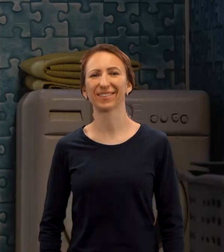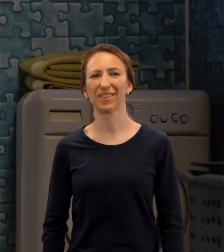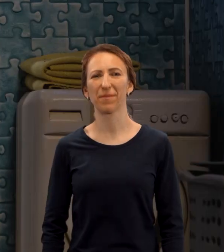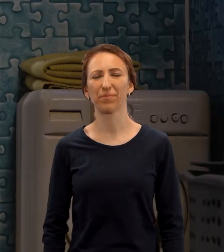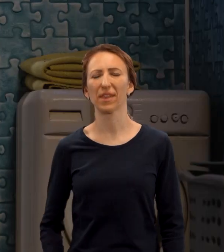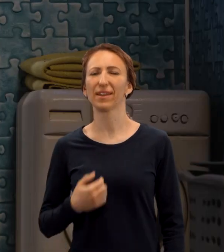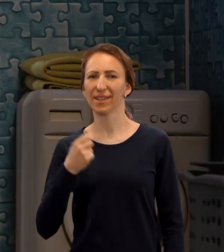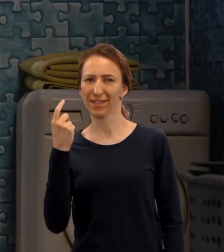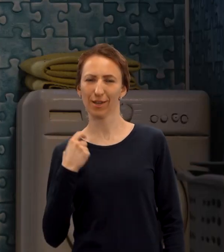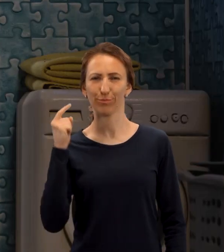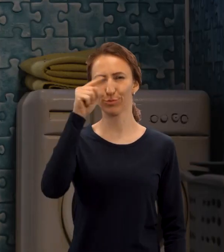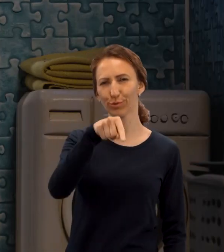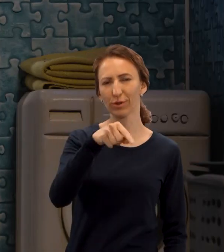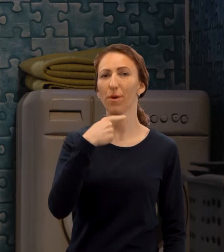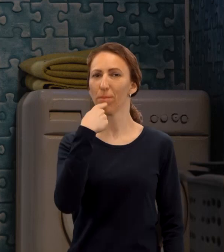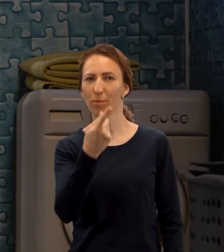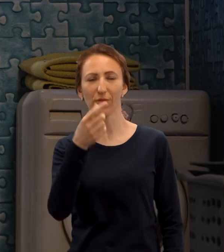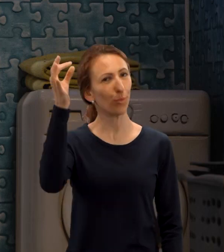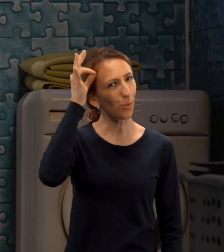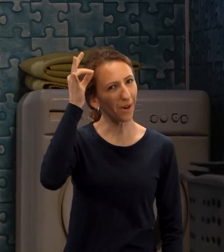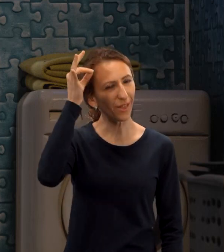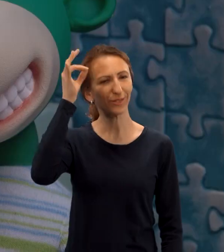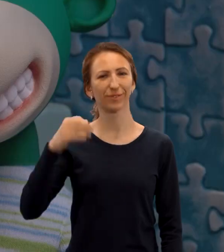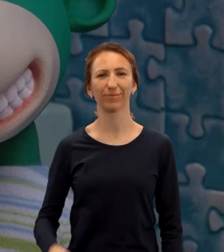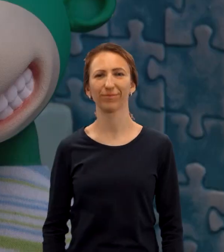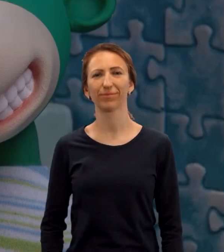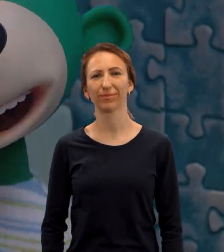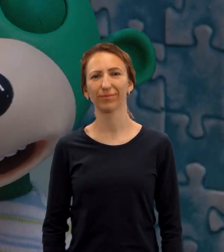Przyjdę do was zaraz powiedzieć wam dobranoc